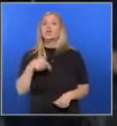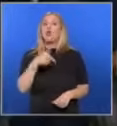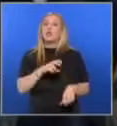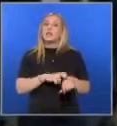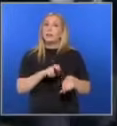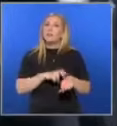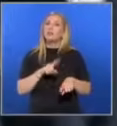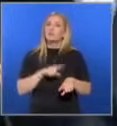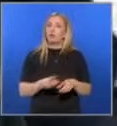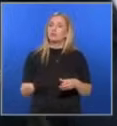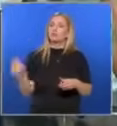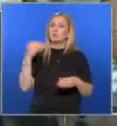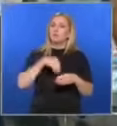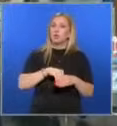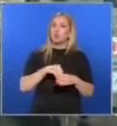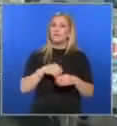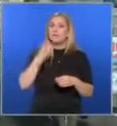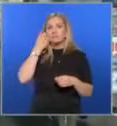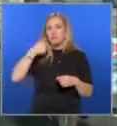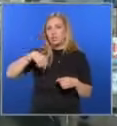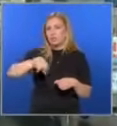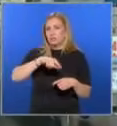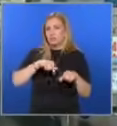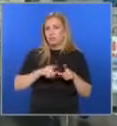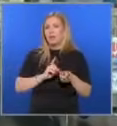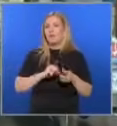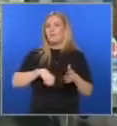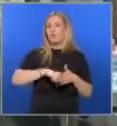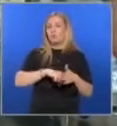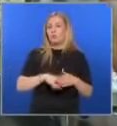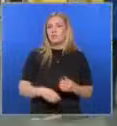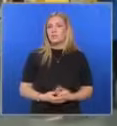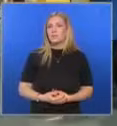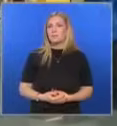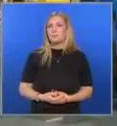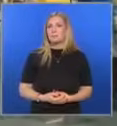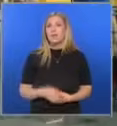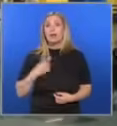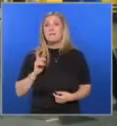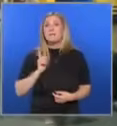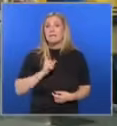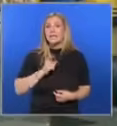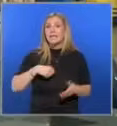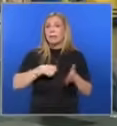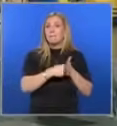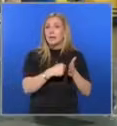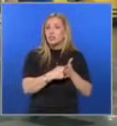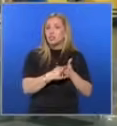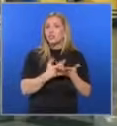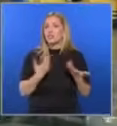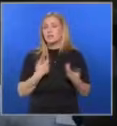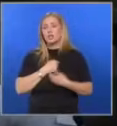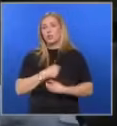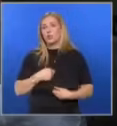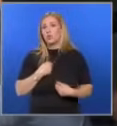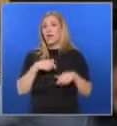да разчита на всичките си футболисти, като в лагера на Орлите очакват труден двубой в Грузия. Със всеки матч е